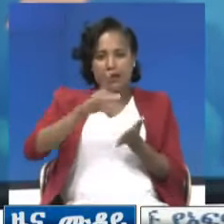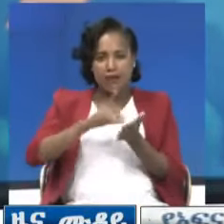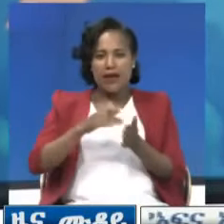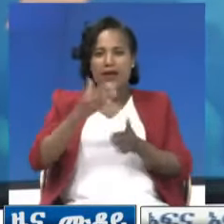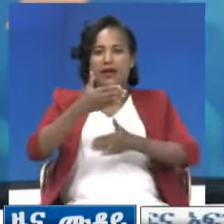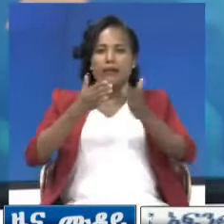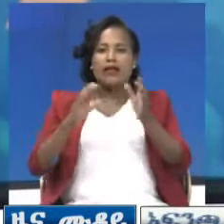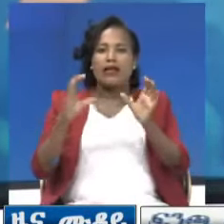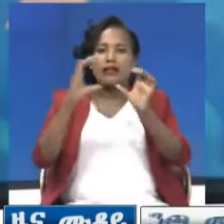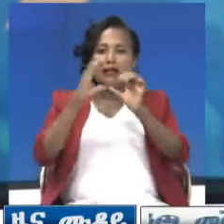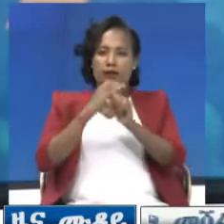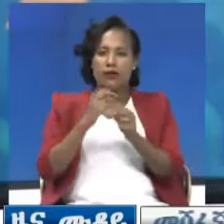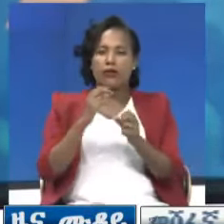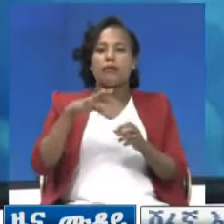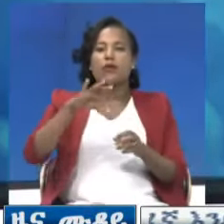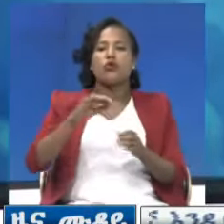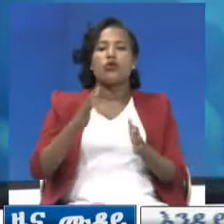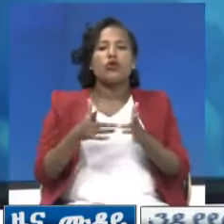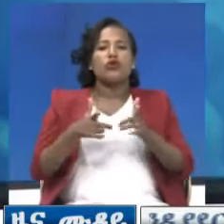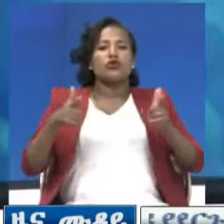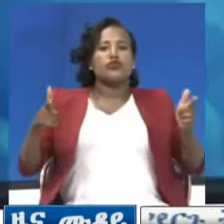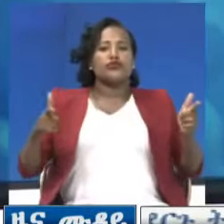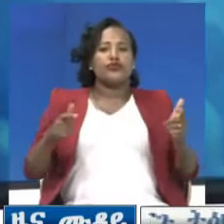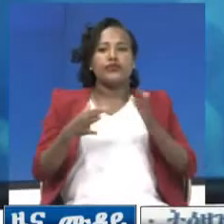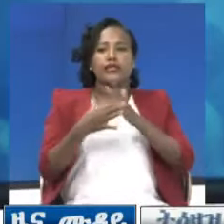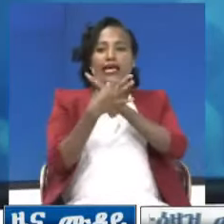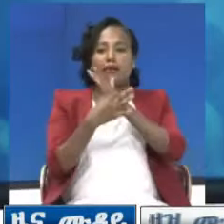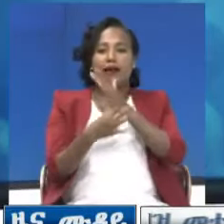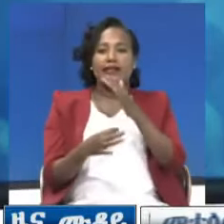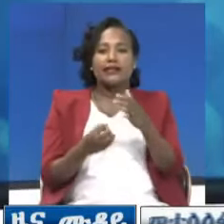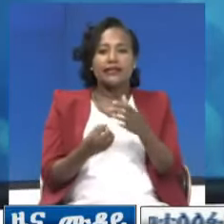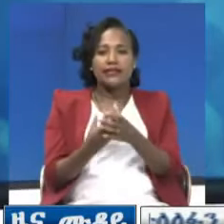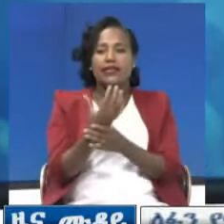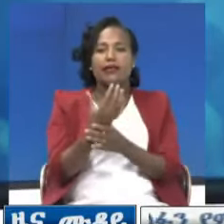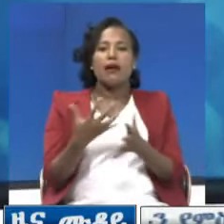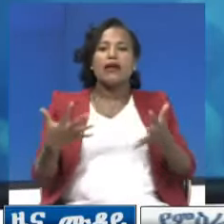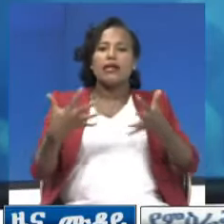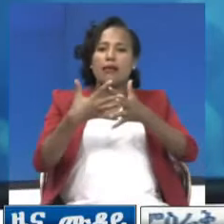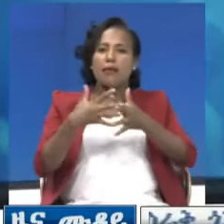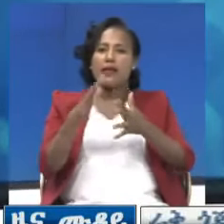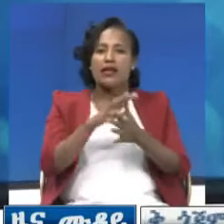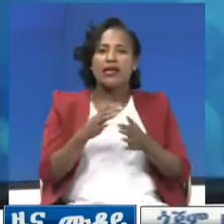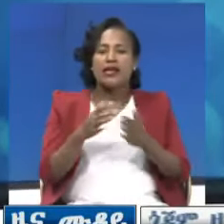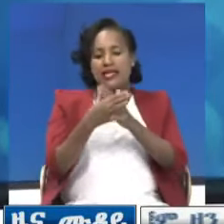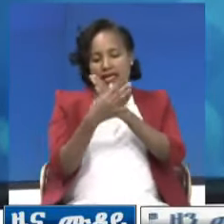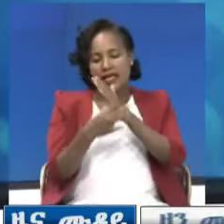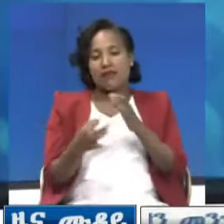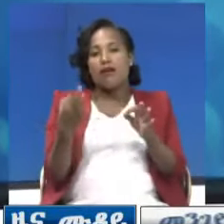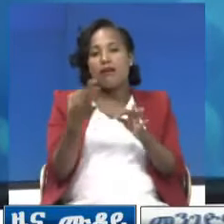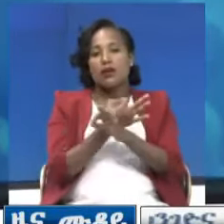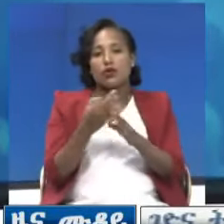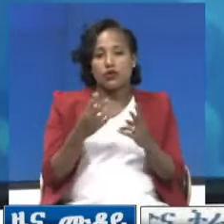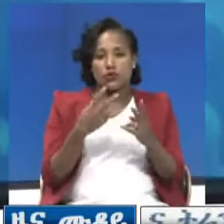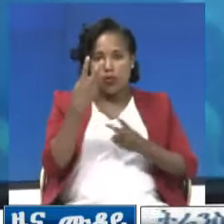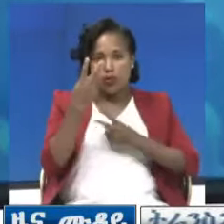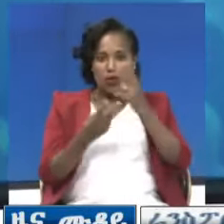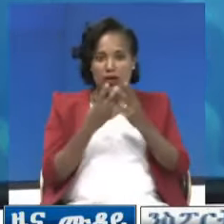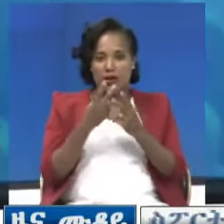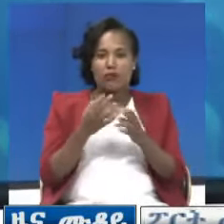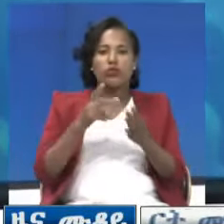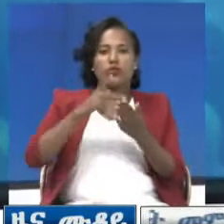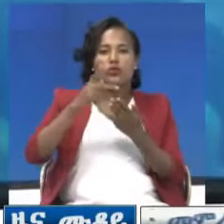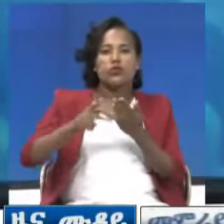ከተሞች ግንባታቸው የተጠናቀቁ የሚገኙትን ግዙፍ የቅባት እህል ማቀነባበሪያና የዘይት ፋብሪካዎችን ጎብኝተዋል።